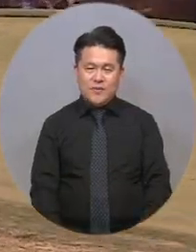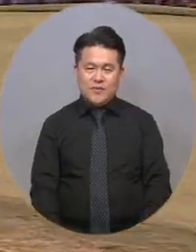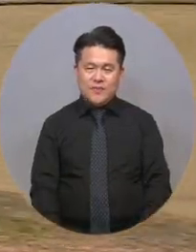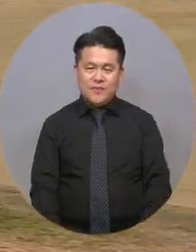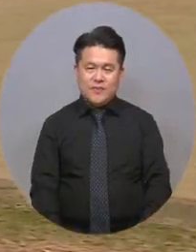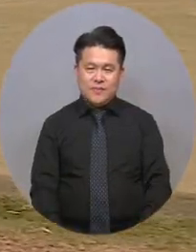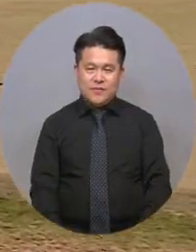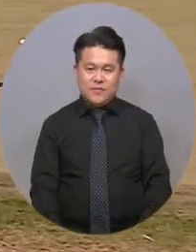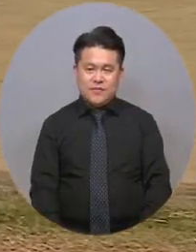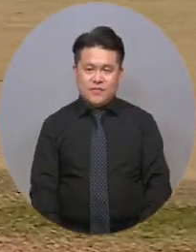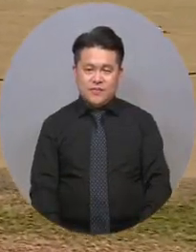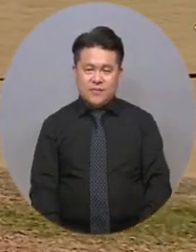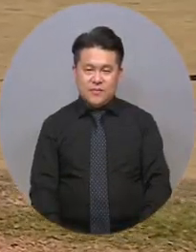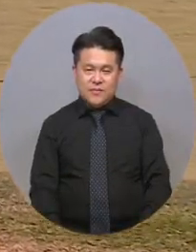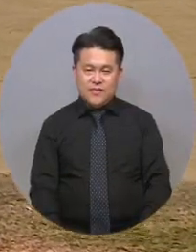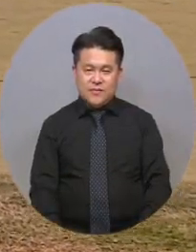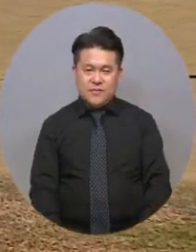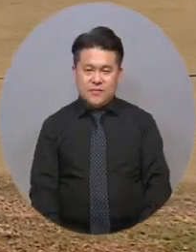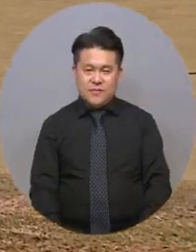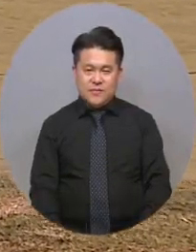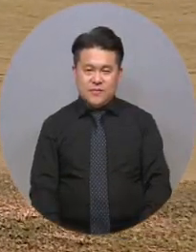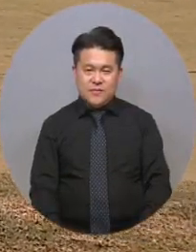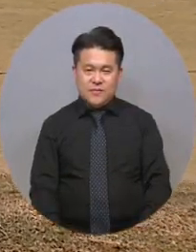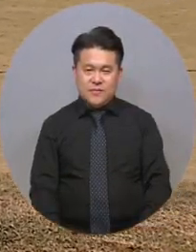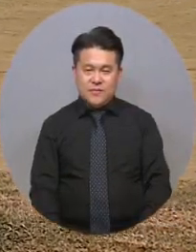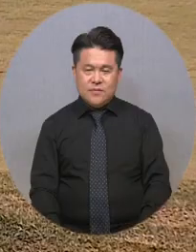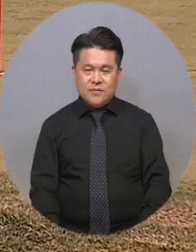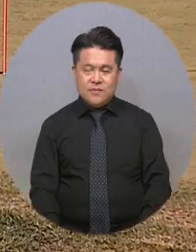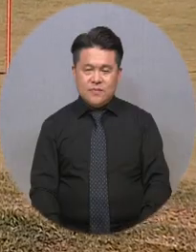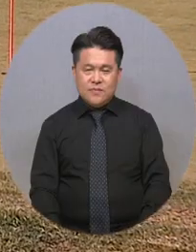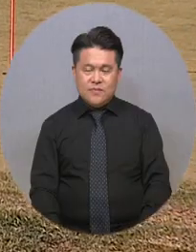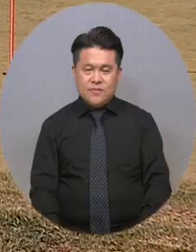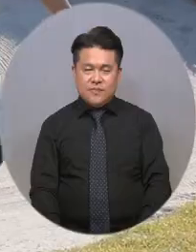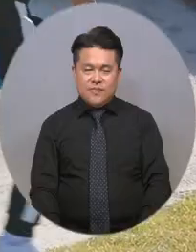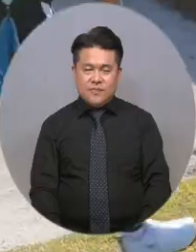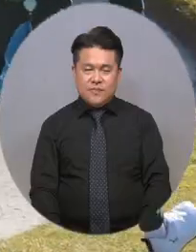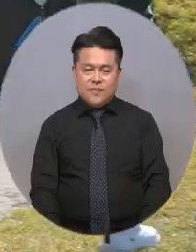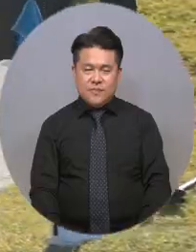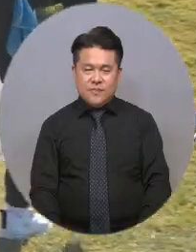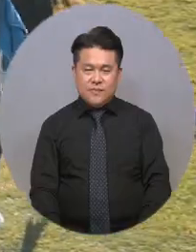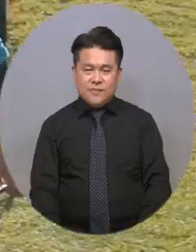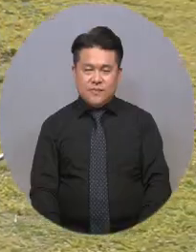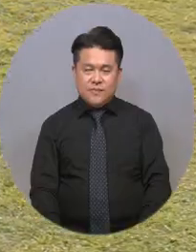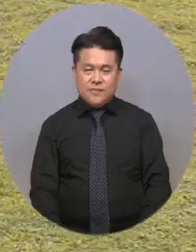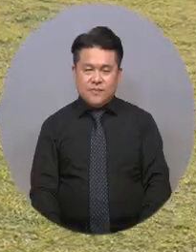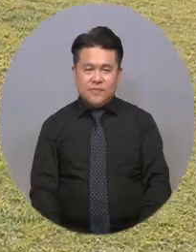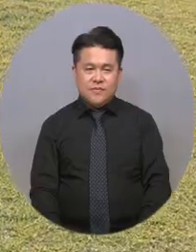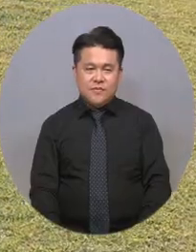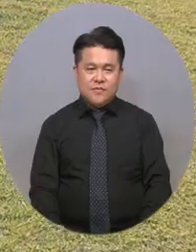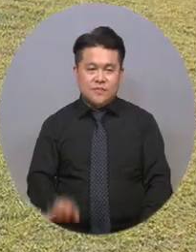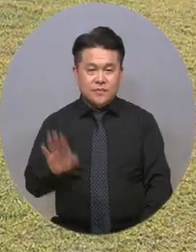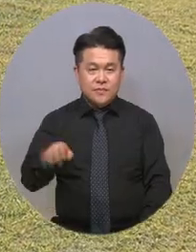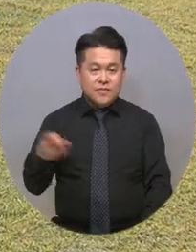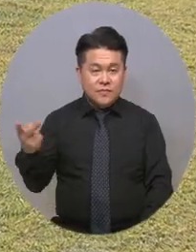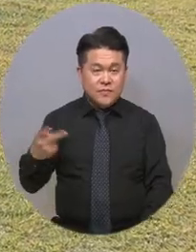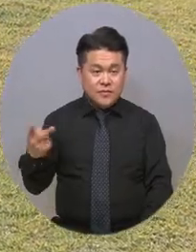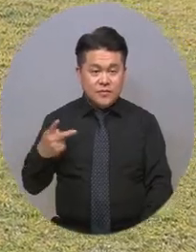오 나이스! 아니 내채를 하셔도 될 것 같은데? 이번 채랑 어? 저랑 체인